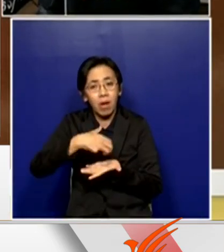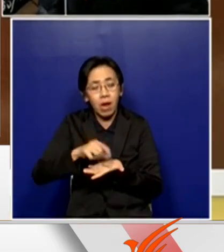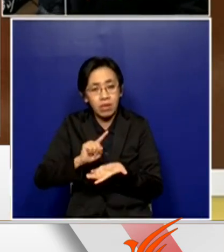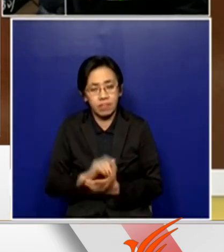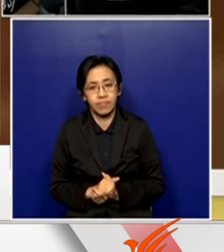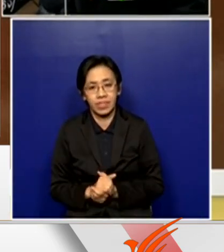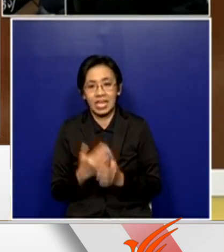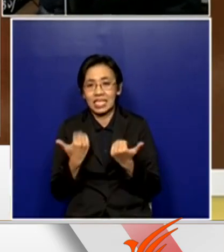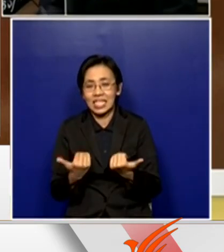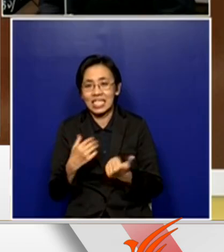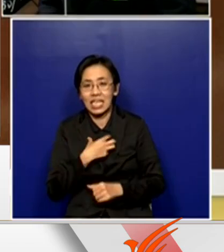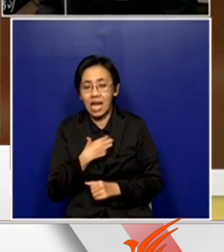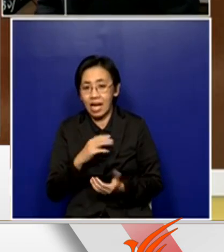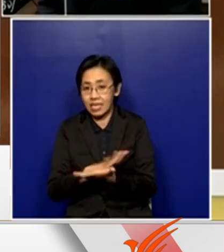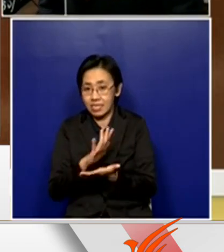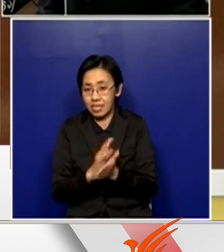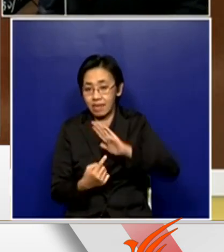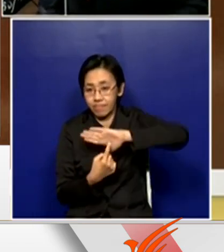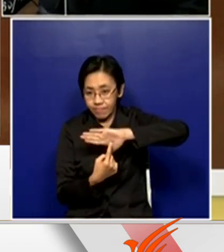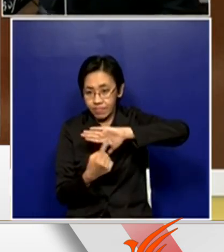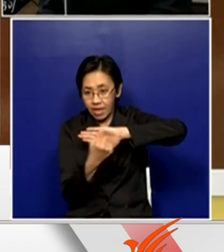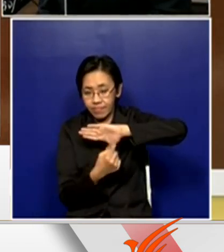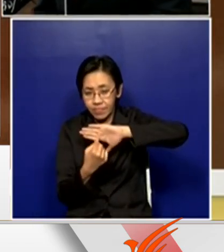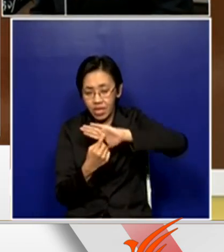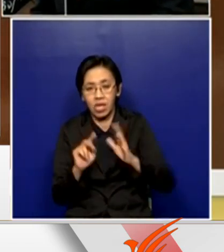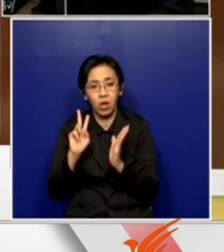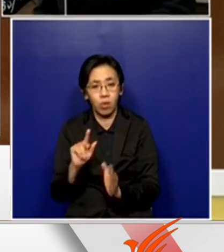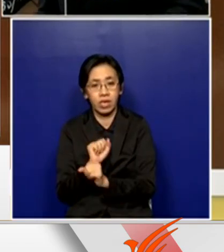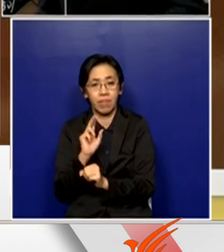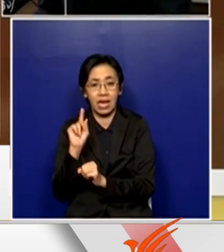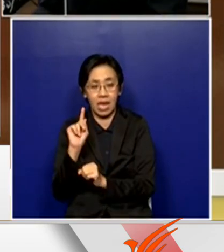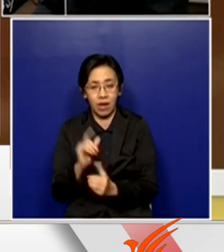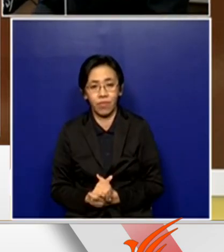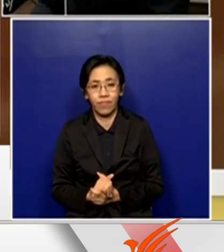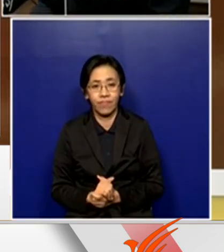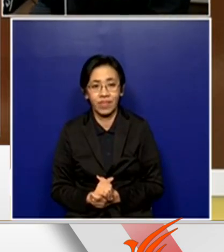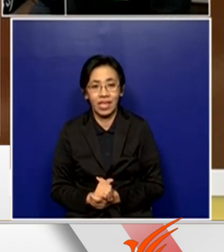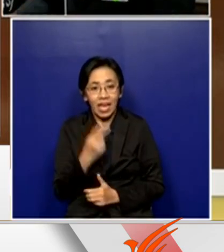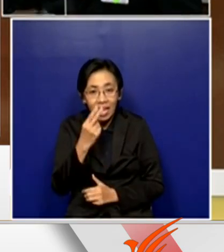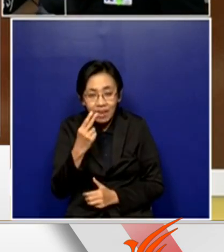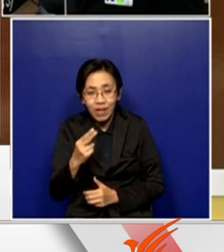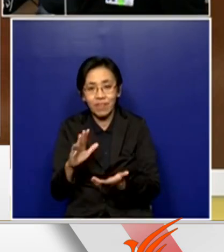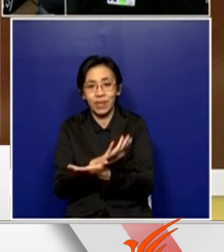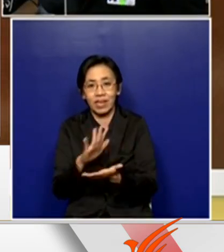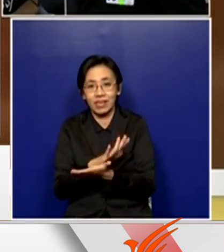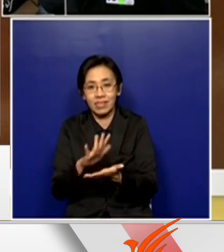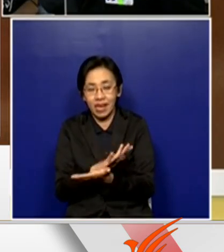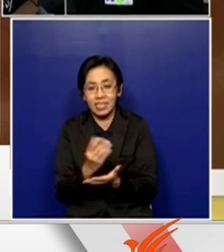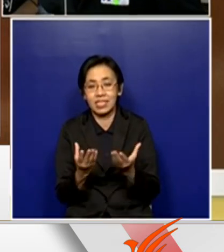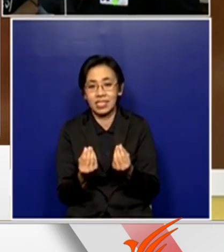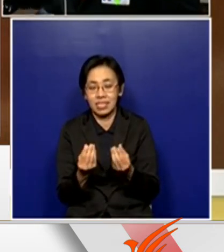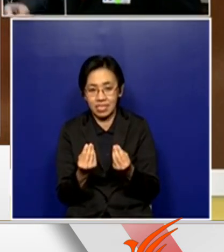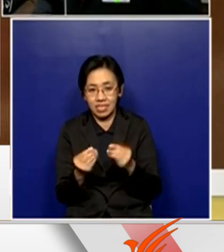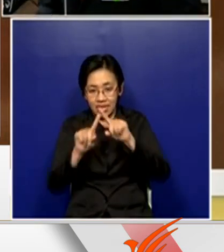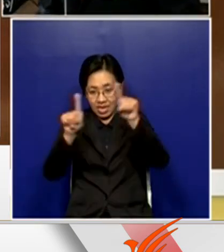ครับเป็นการเปิดเผยเอกสารส่นตัวของนกข่าวท่านนึงที่ทานเหนนะครับเป็นเอ็กสารแลงที่ดินที่ใน